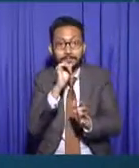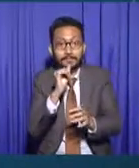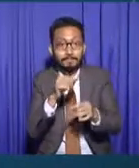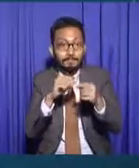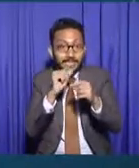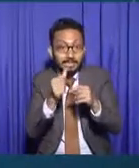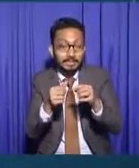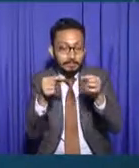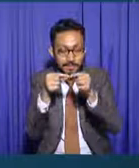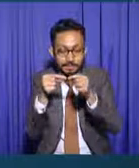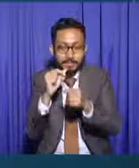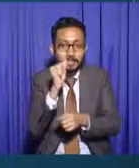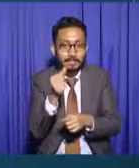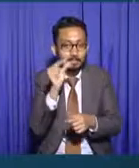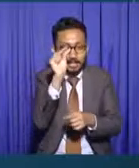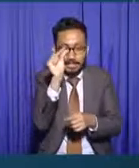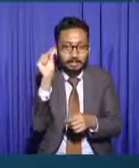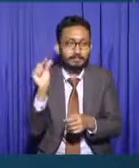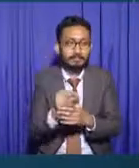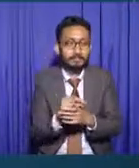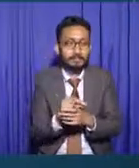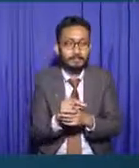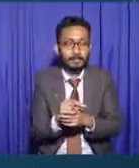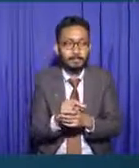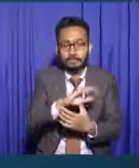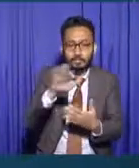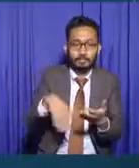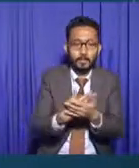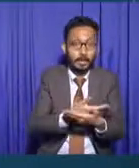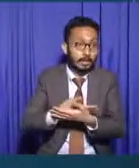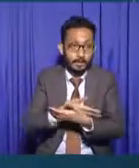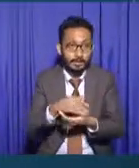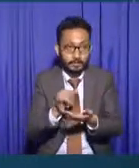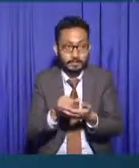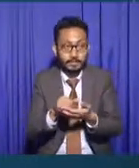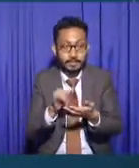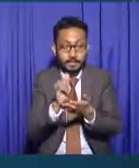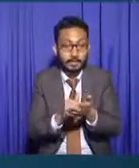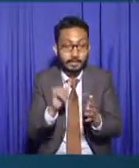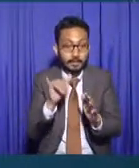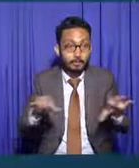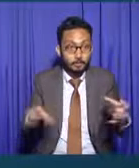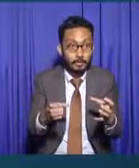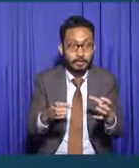benih semua anak benih yang berhasil ditanam